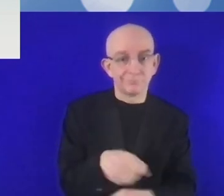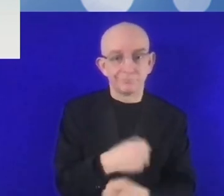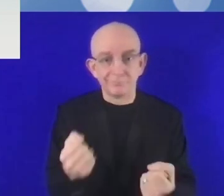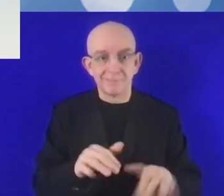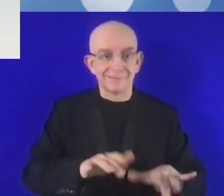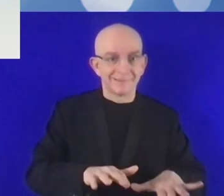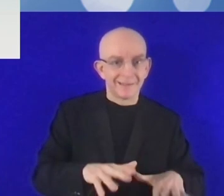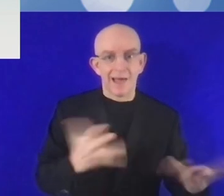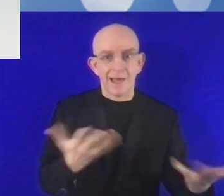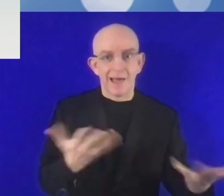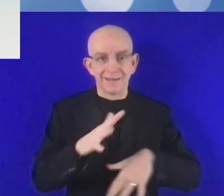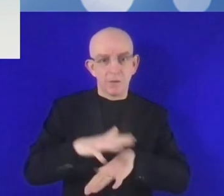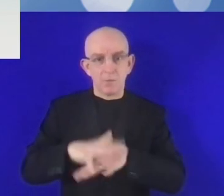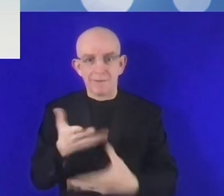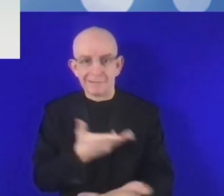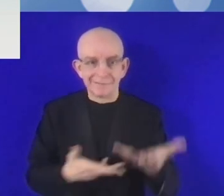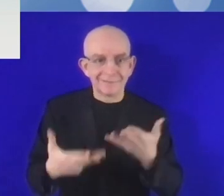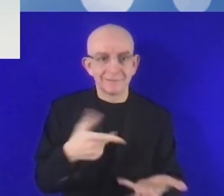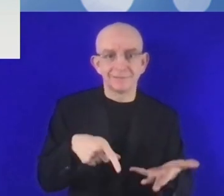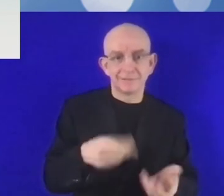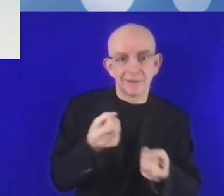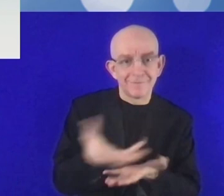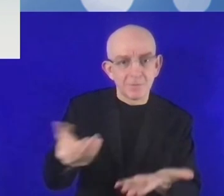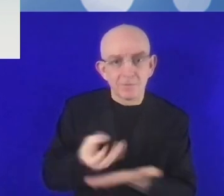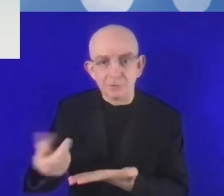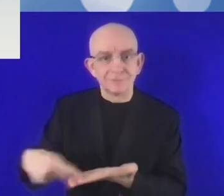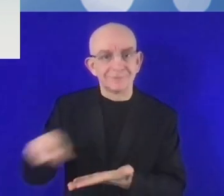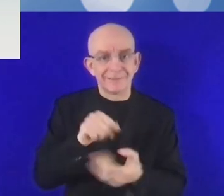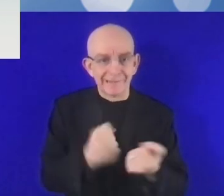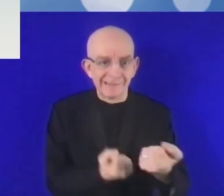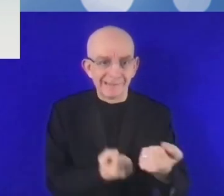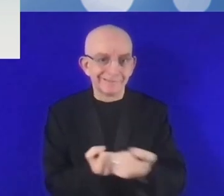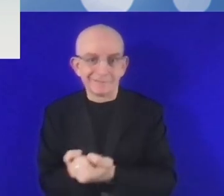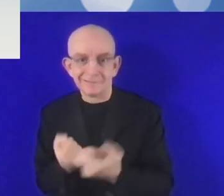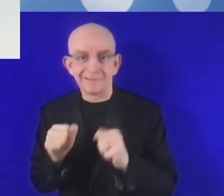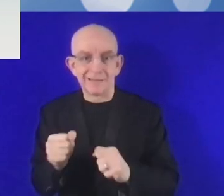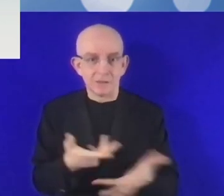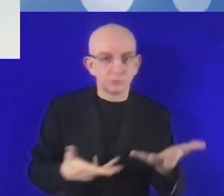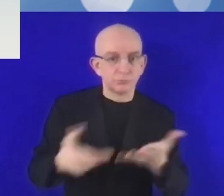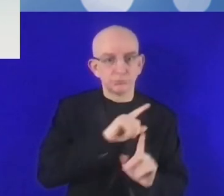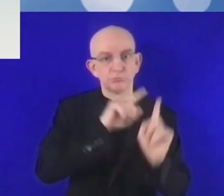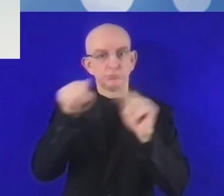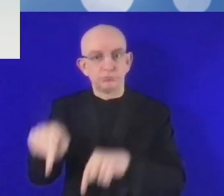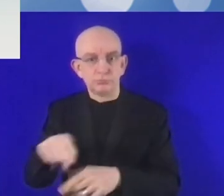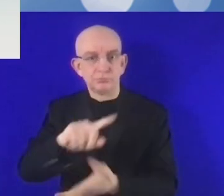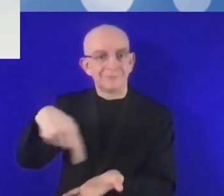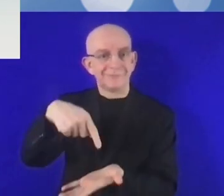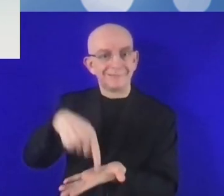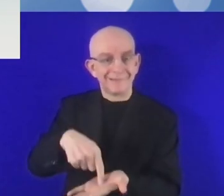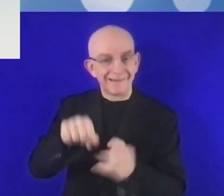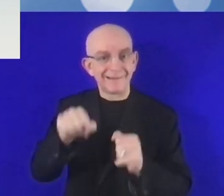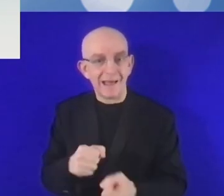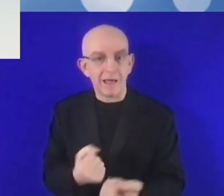как операторы помогали друг другу, как они справлялись с карантином, с